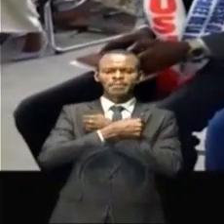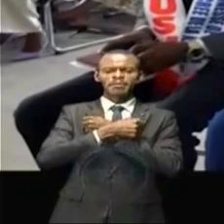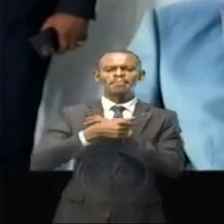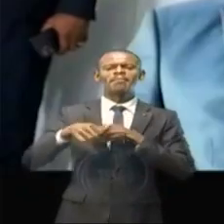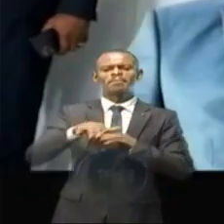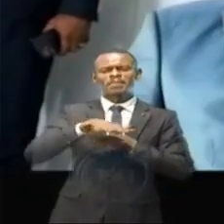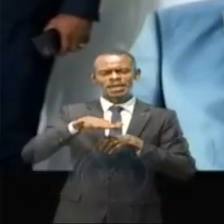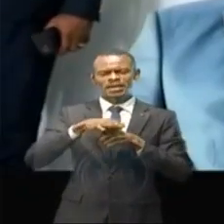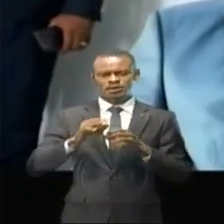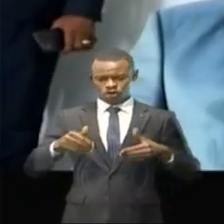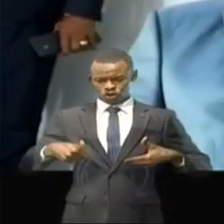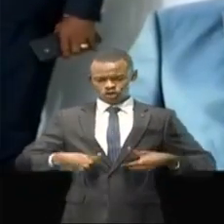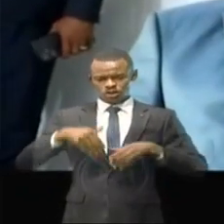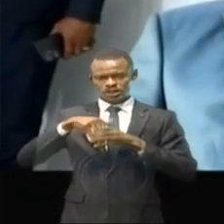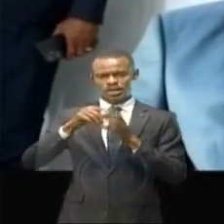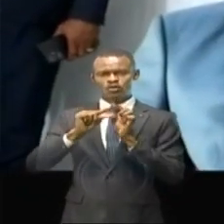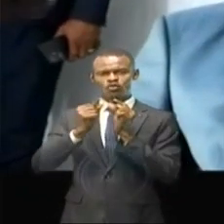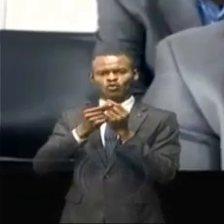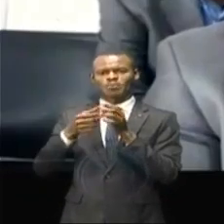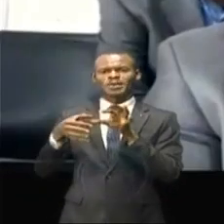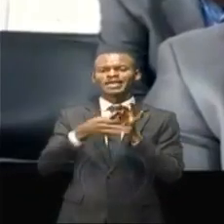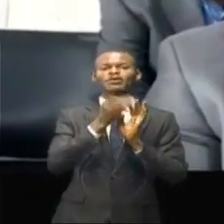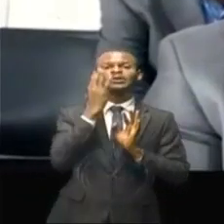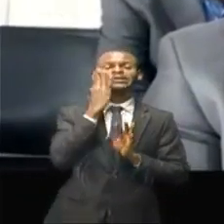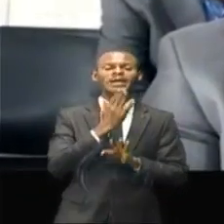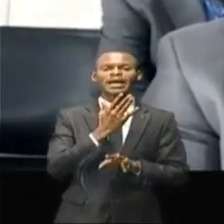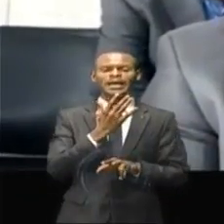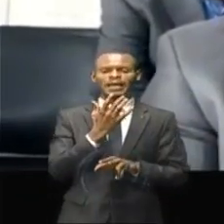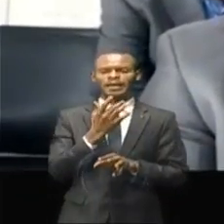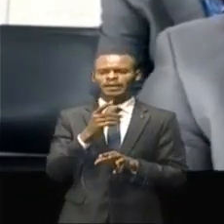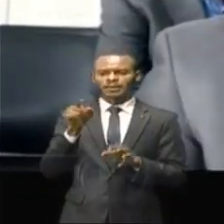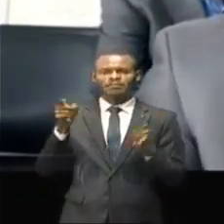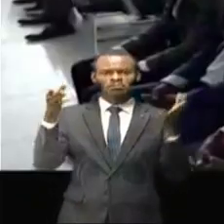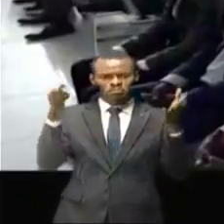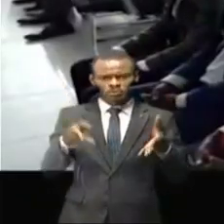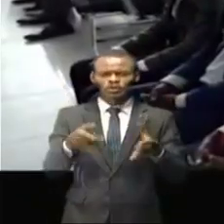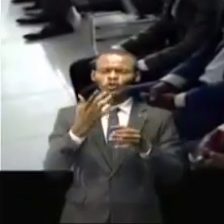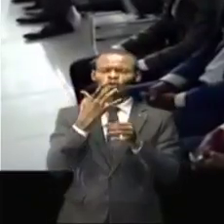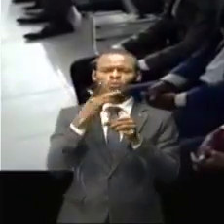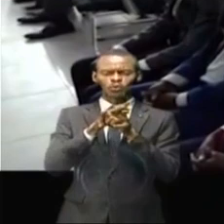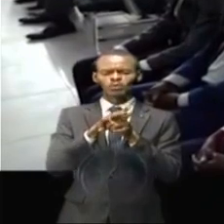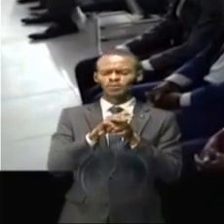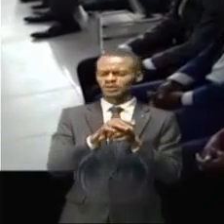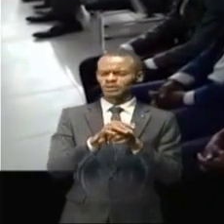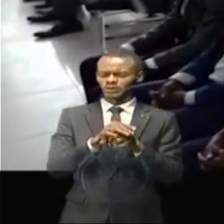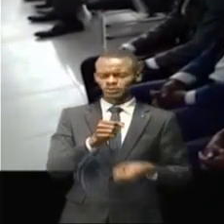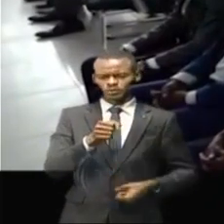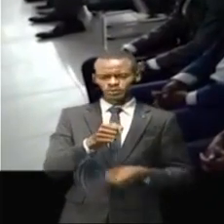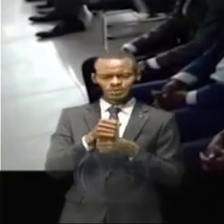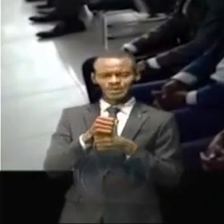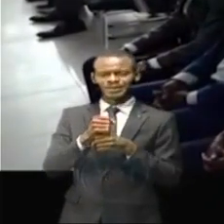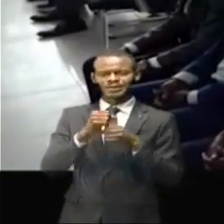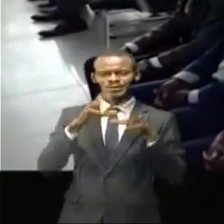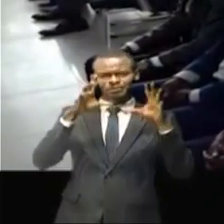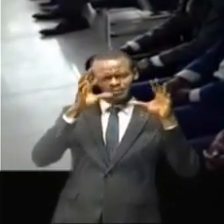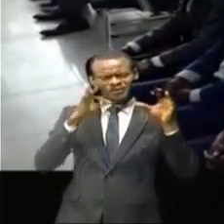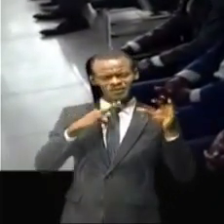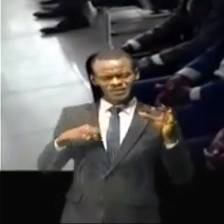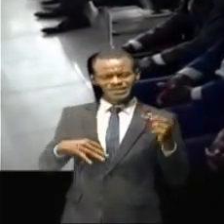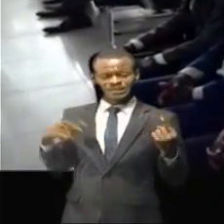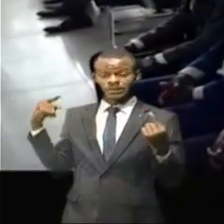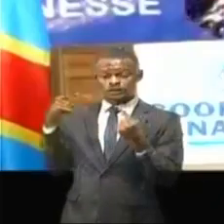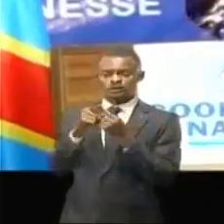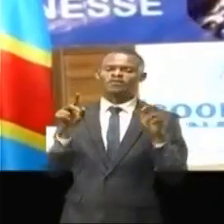de l'Union sacrée ont rassuré leur engagement d'œuvrer jusqu'à la victoire écrasante de Félix-Antoine